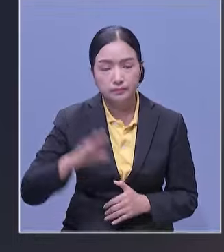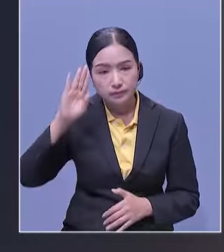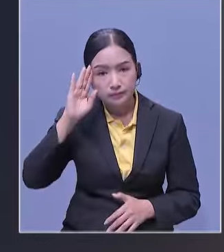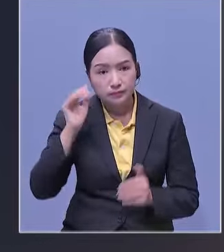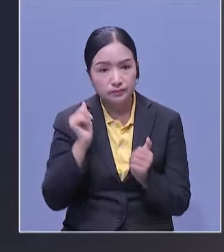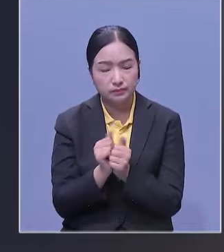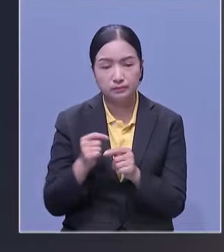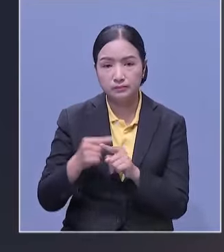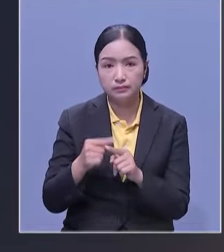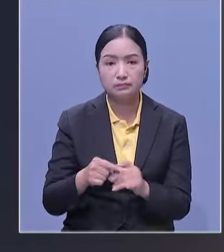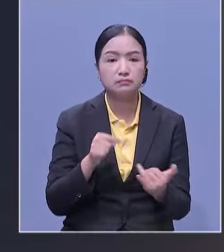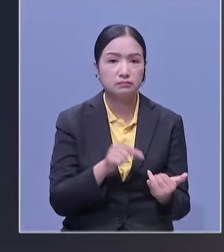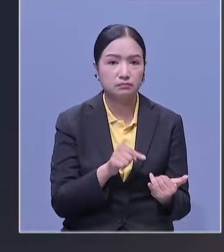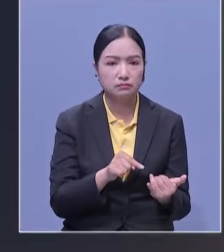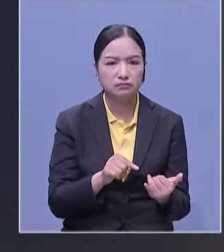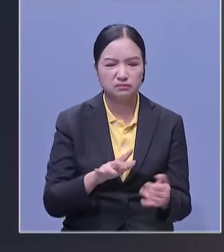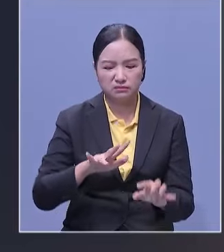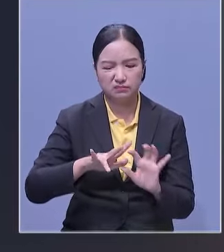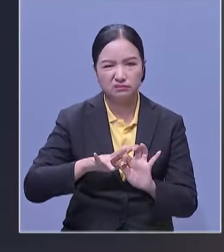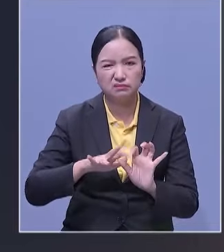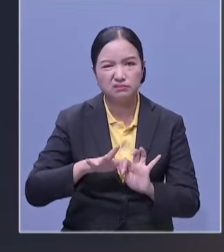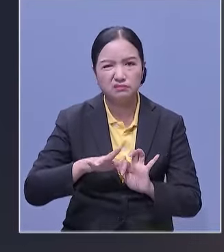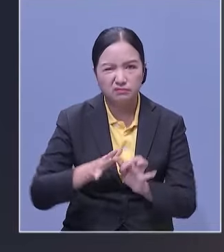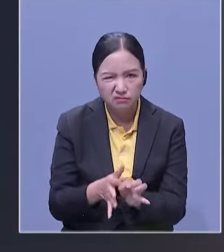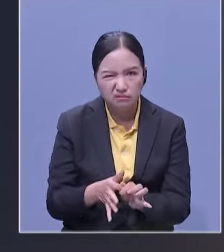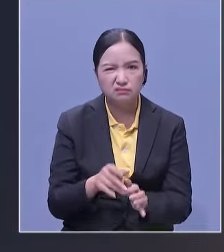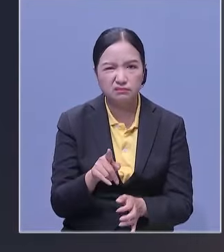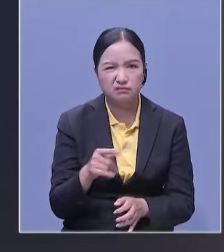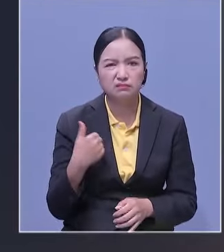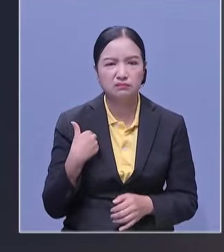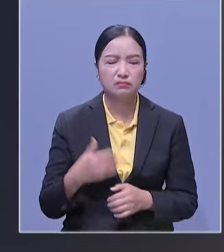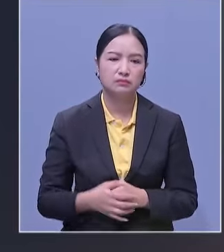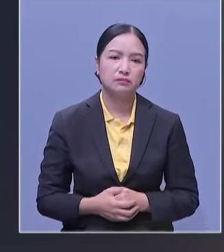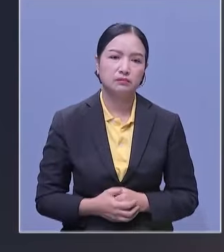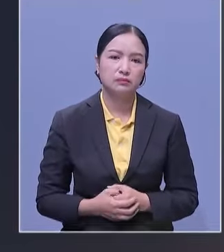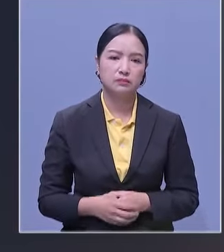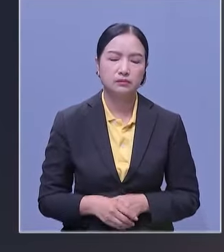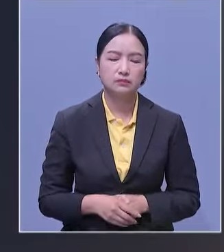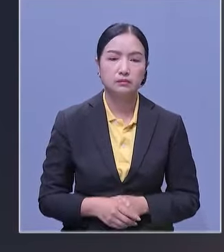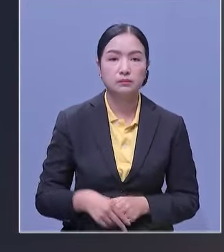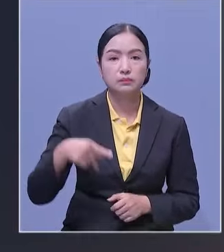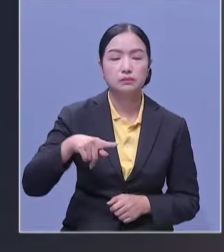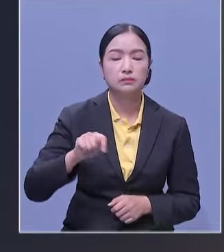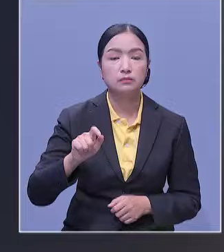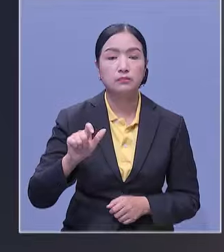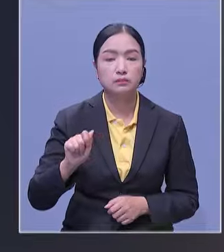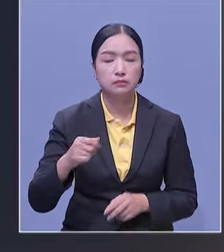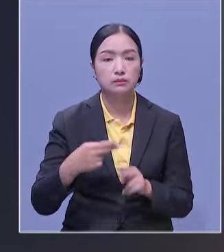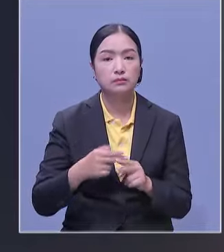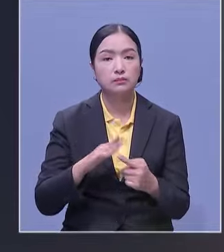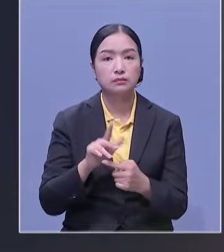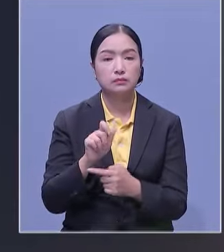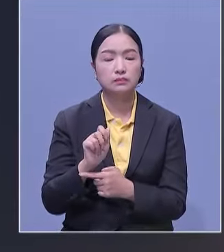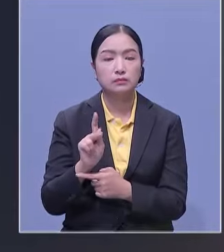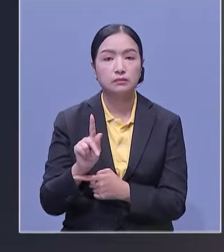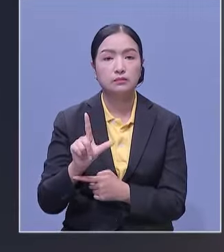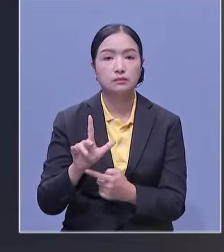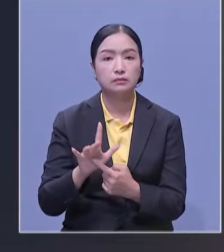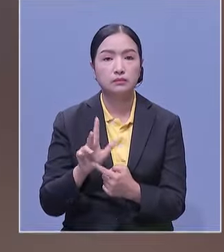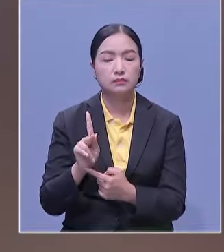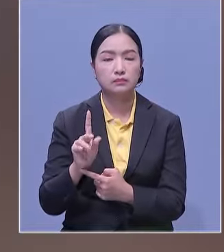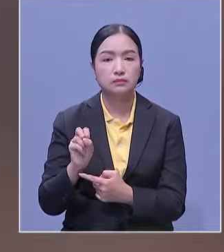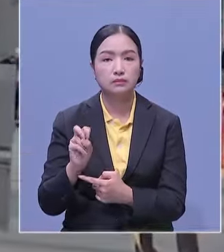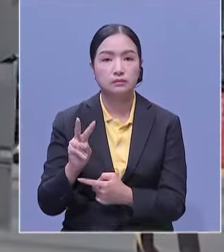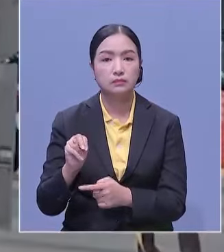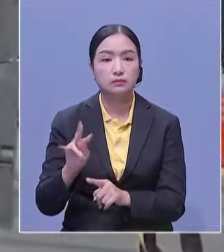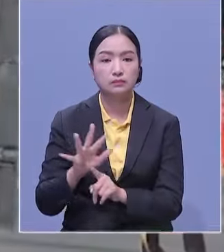ที่ได้รับบาดเจ็บเนี่ยน่าจะนิ้วหักอ่ะนะครับทีนี้หลังจากเกิดเหตุนะคะพันตำรวจเอกเอกรัตน์พลายด้วงผู้กำกับการ